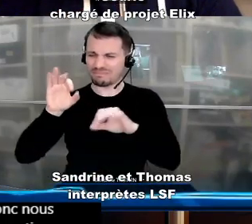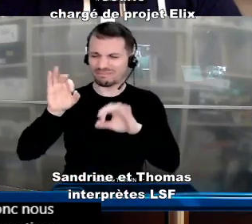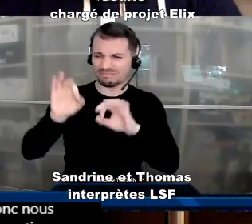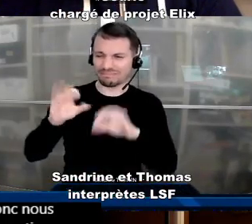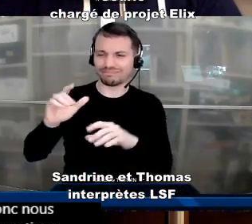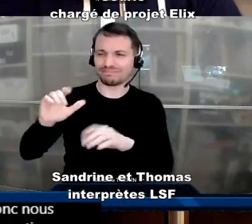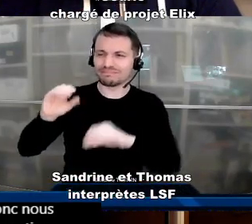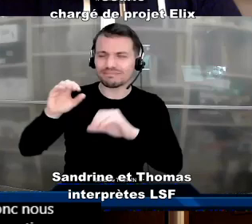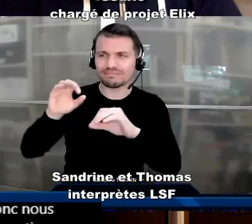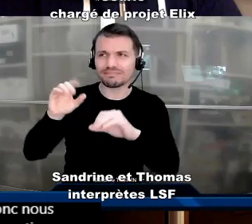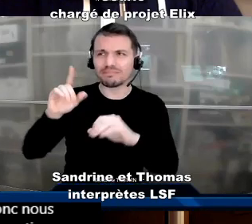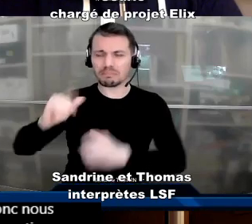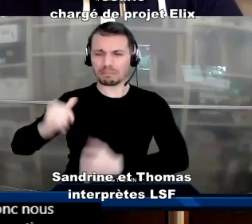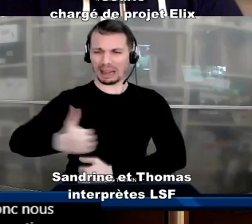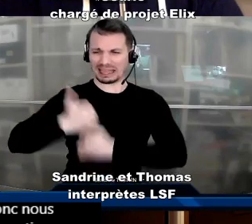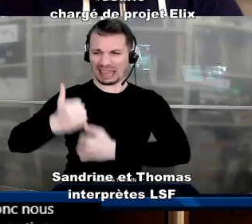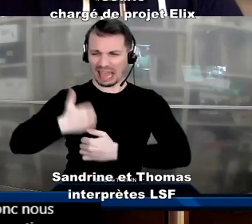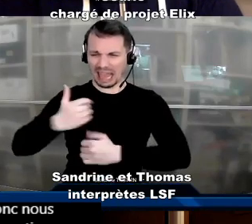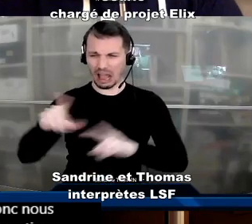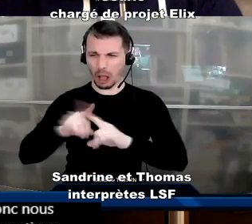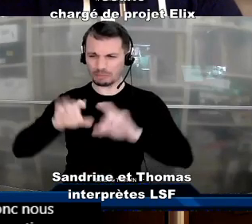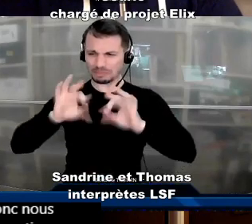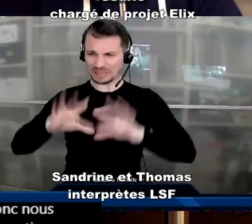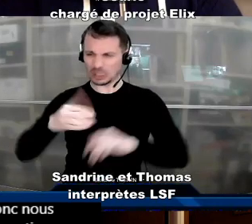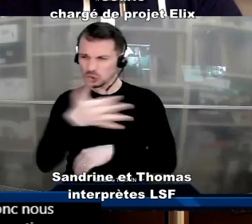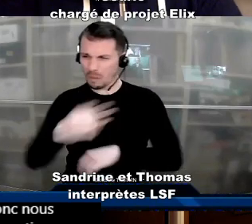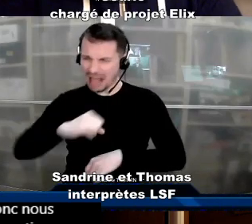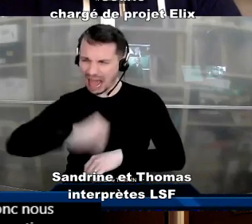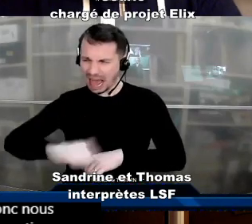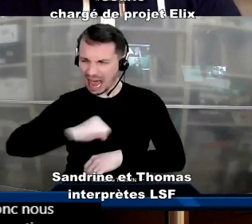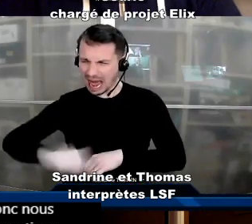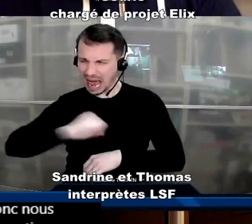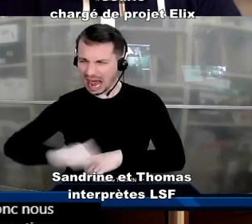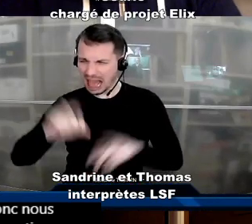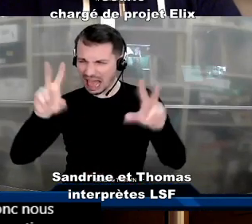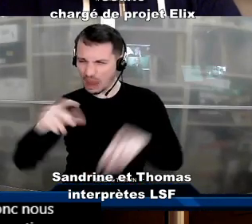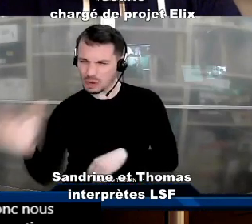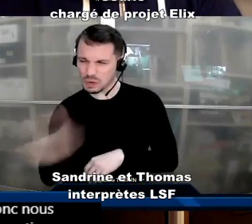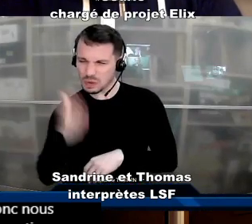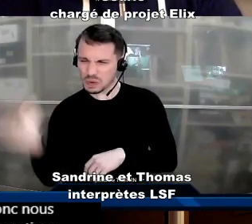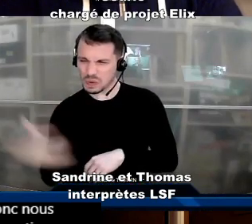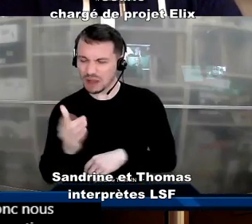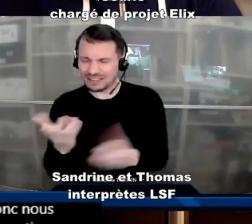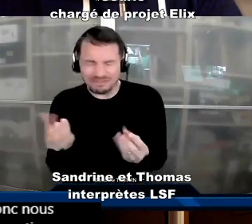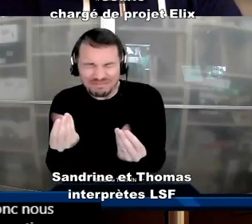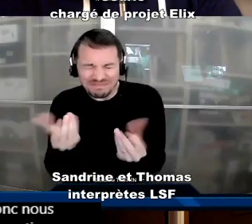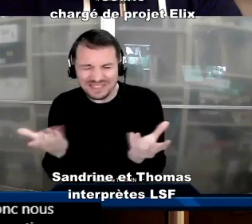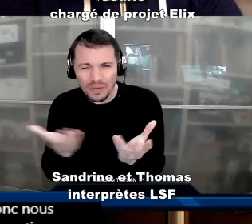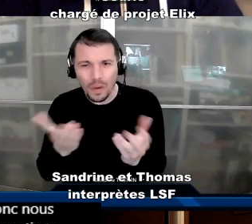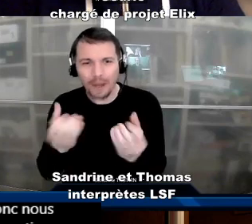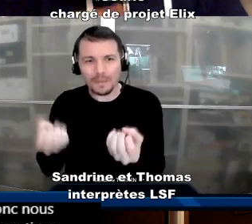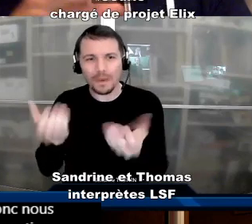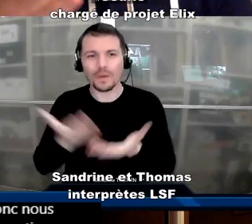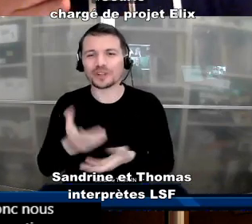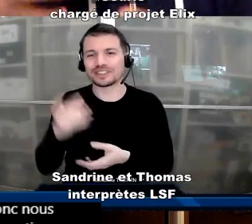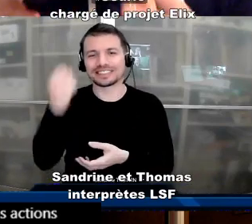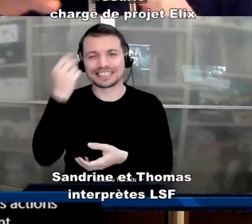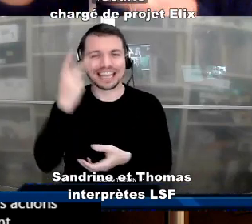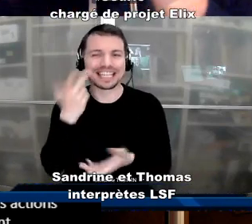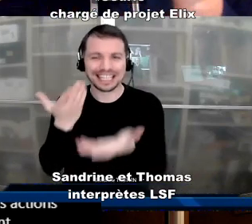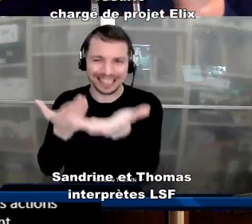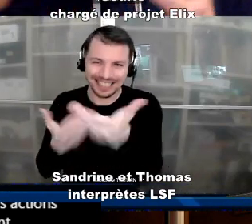ça. Formation intensive, en gros, sur une semaine, qu'est-ce que vous proposez comme type de module? Ouais, du coup, je te laisse répondre,